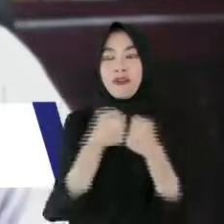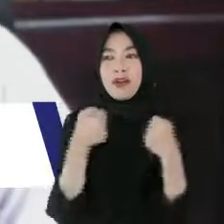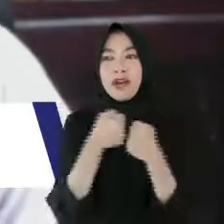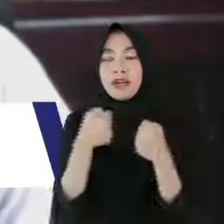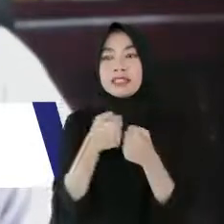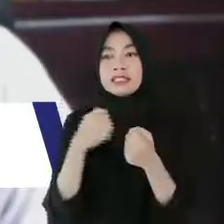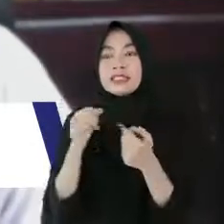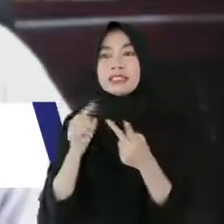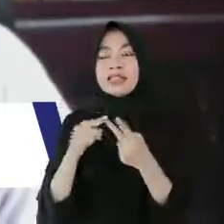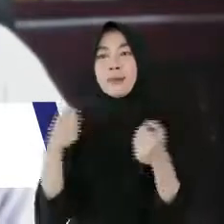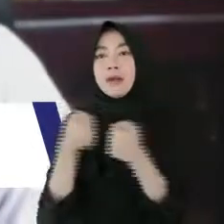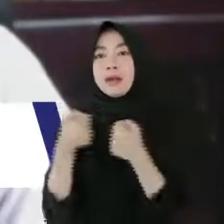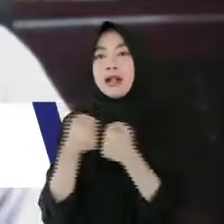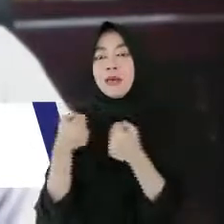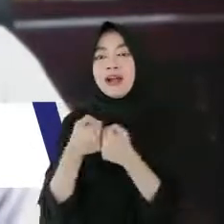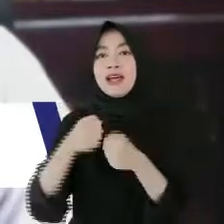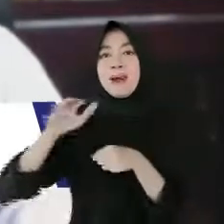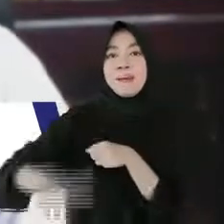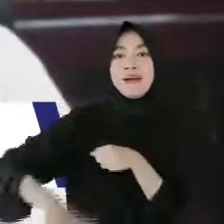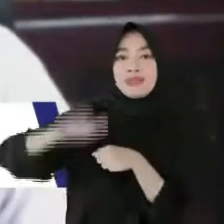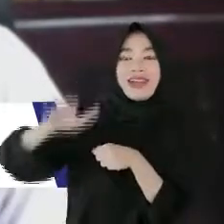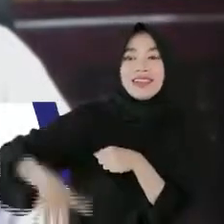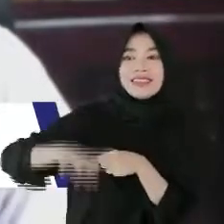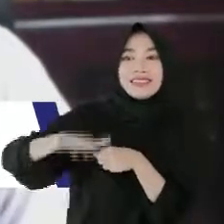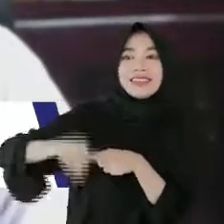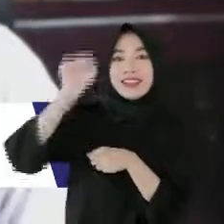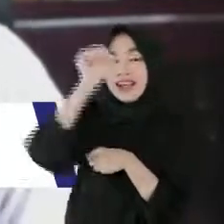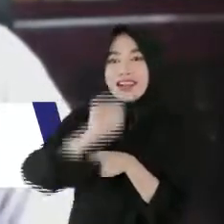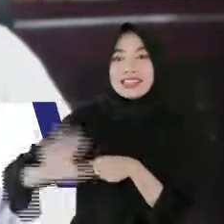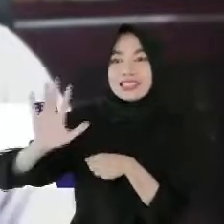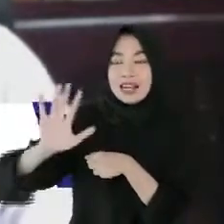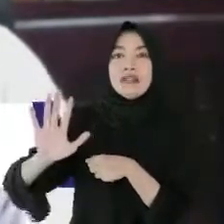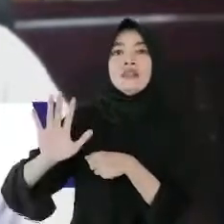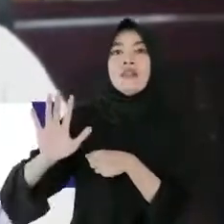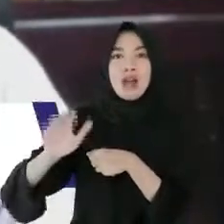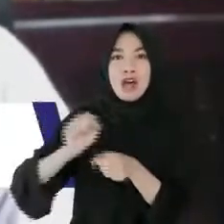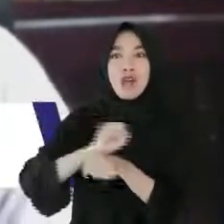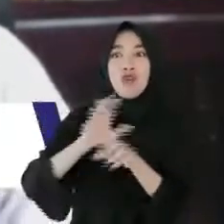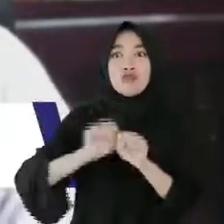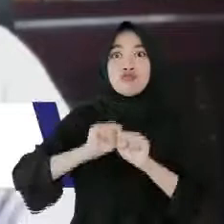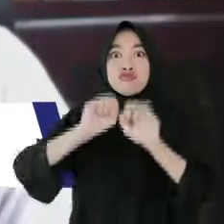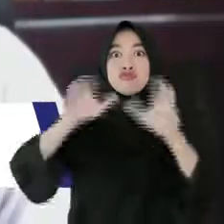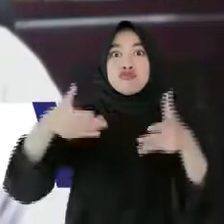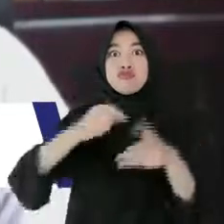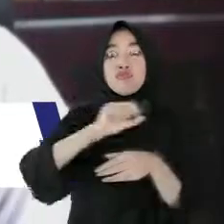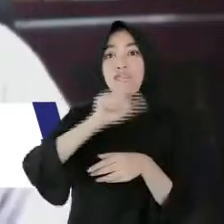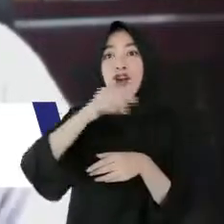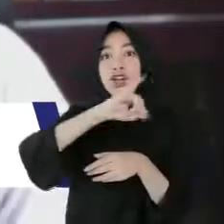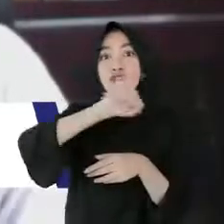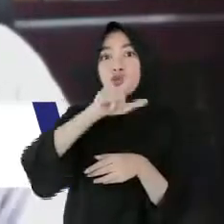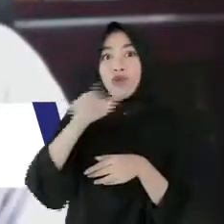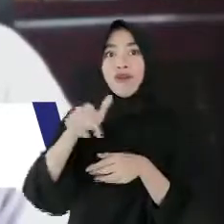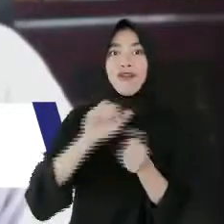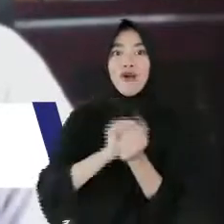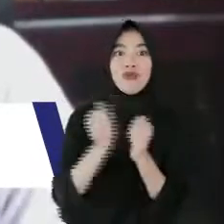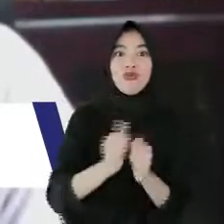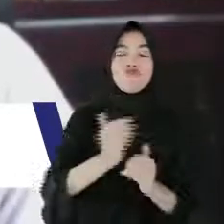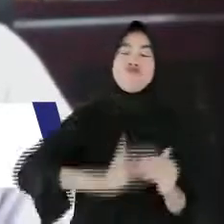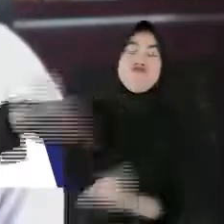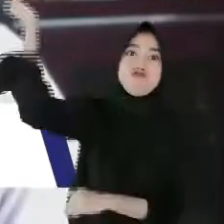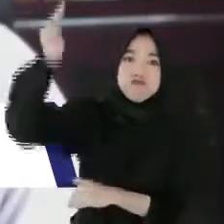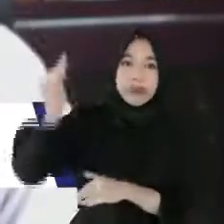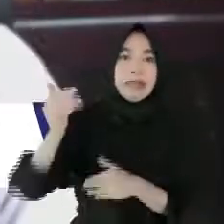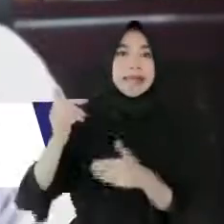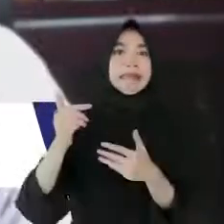melepaskan Asia di bulan Agustus tapi kenapa nicobit tegas lebih tahu dibulan Juli tukan etiknya tinggi sekalian ya